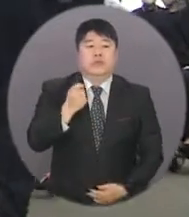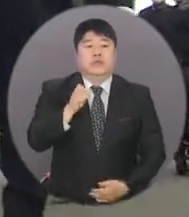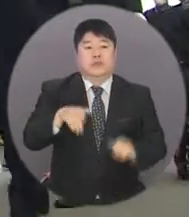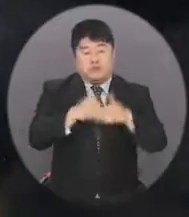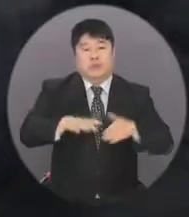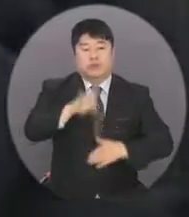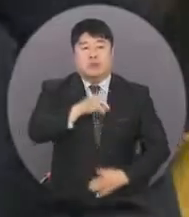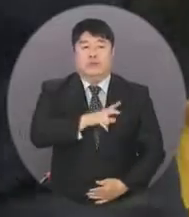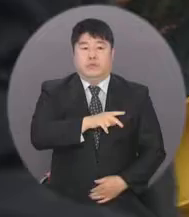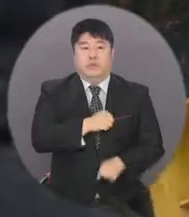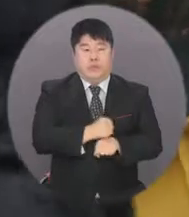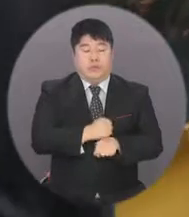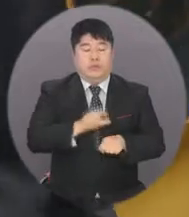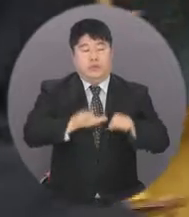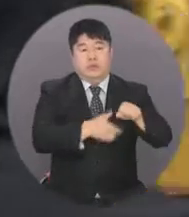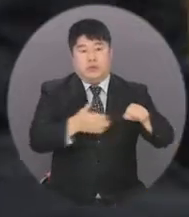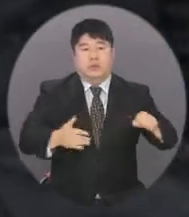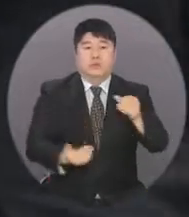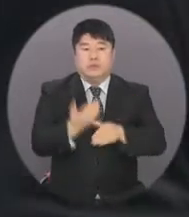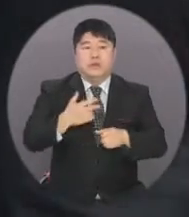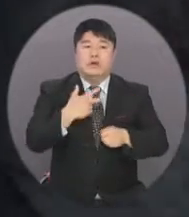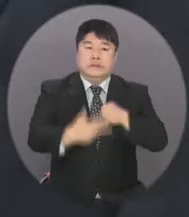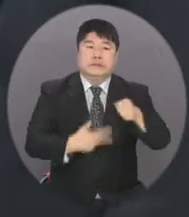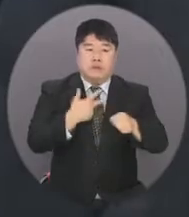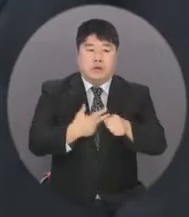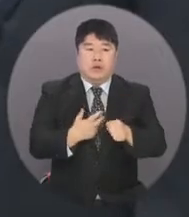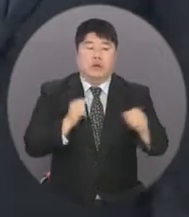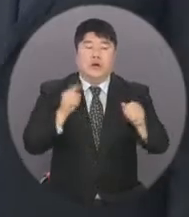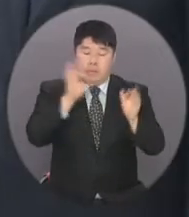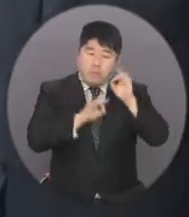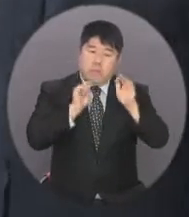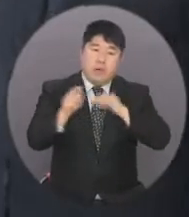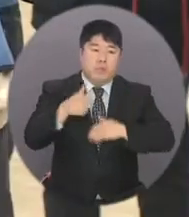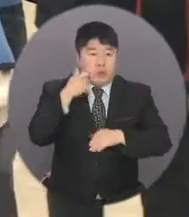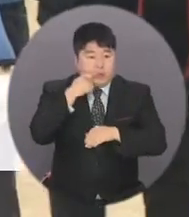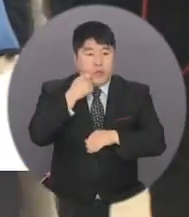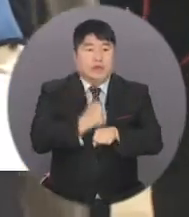초선 의원들로 세월호 참사 7주기에 찾아오지 못했다며 미안함을 전했습니다.